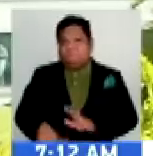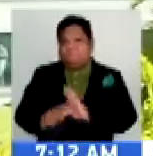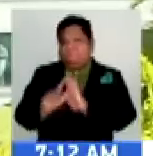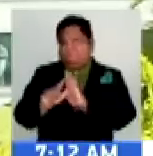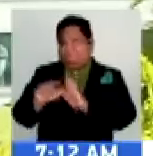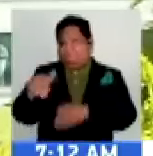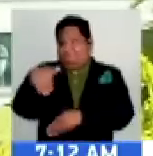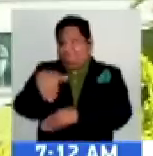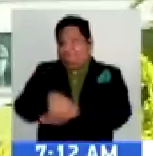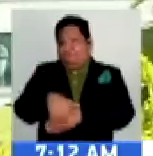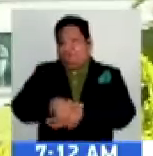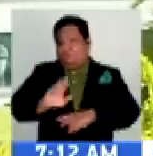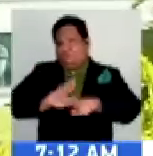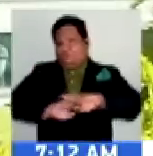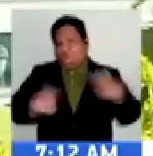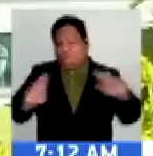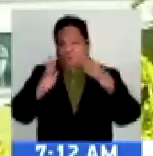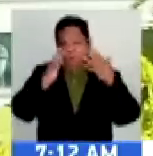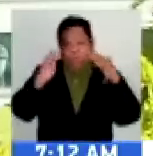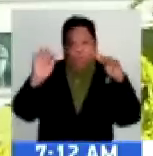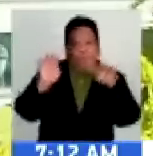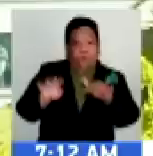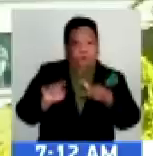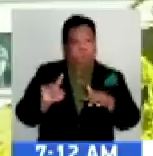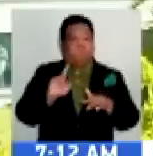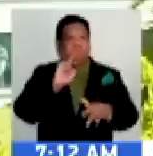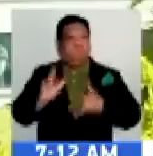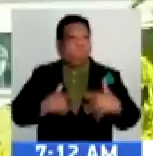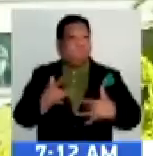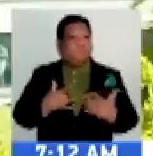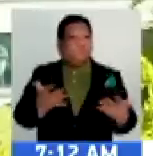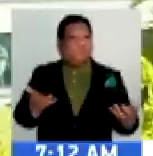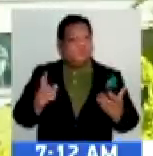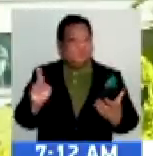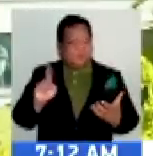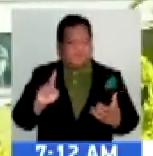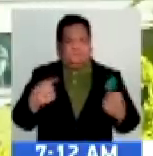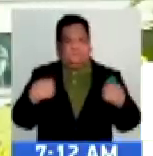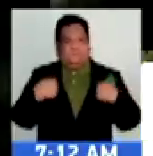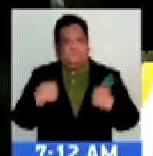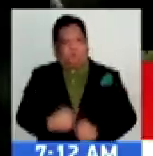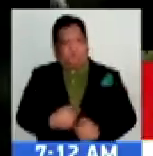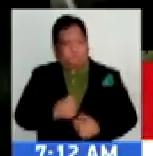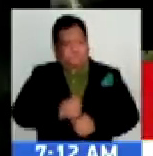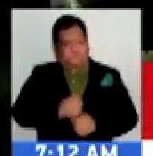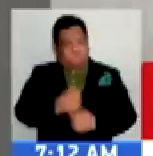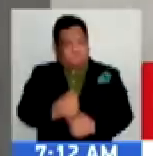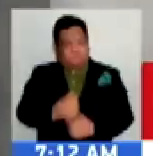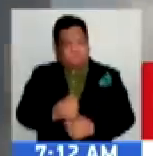anticipated Kapuso live-action adaptation series na Voltes 5 Legacy.